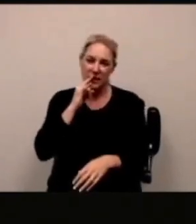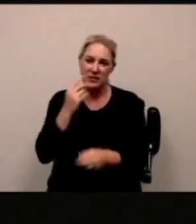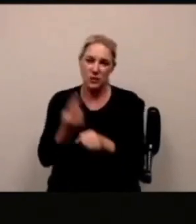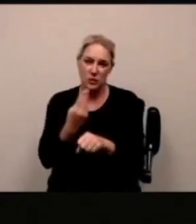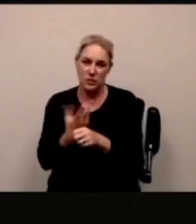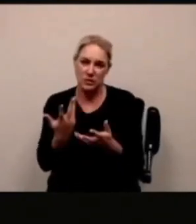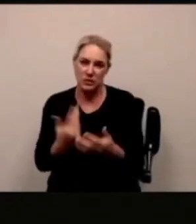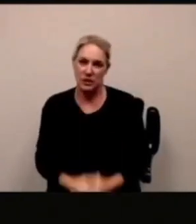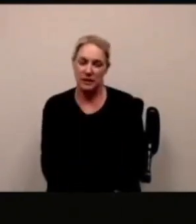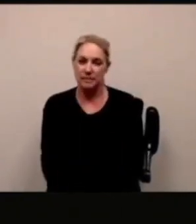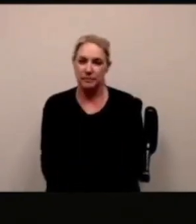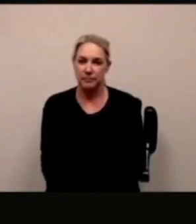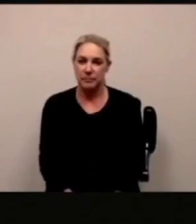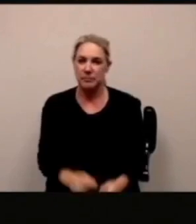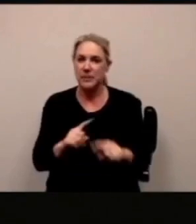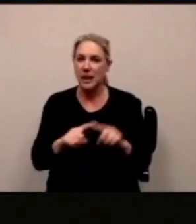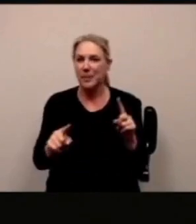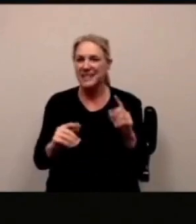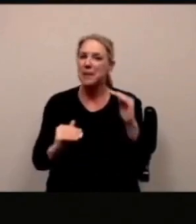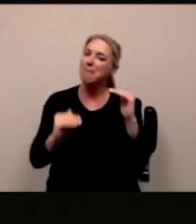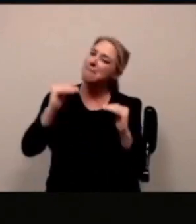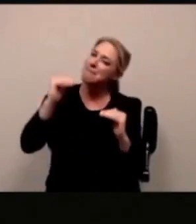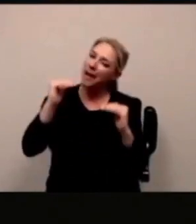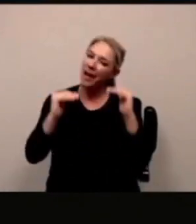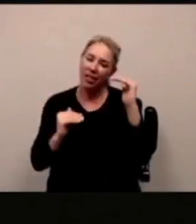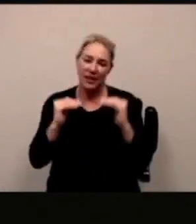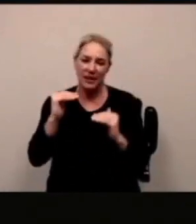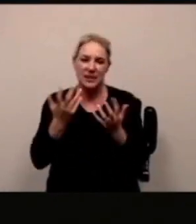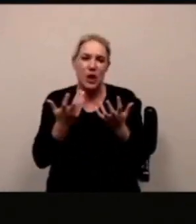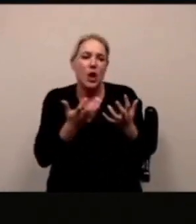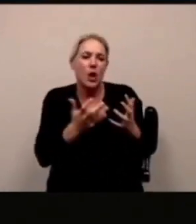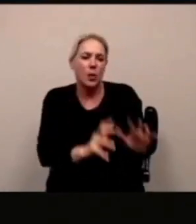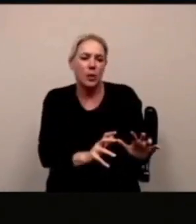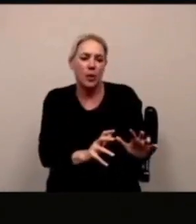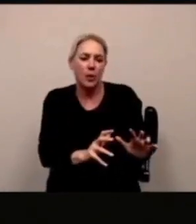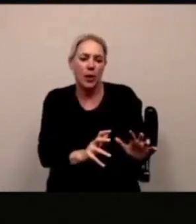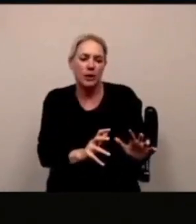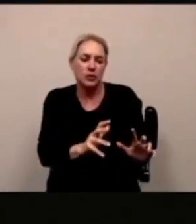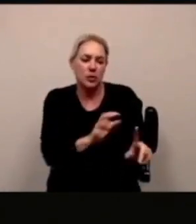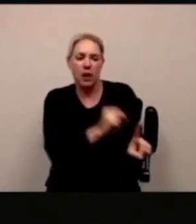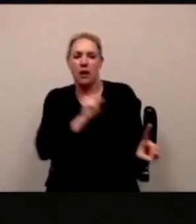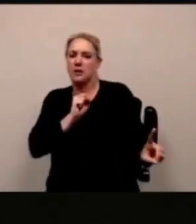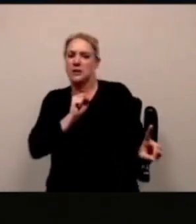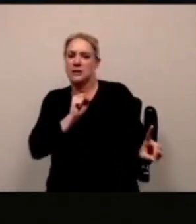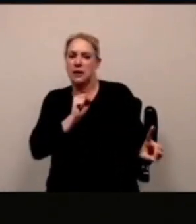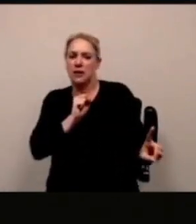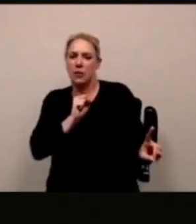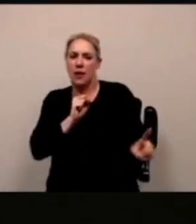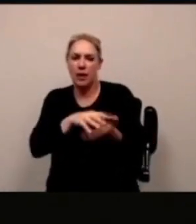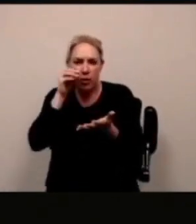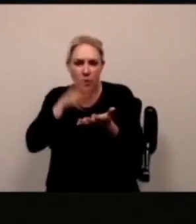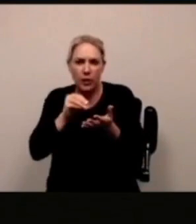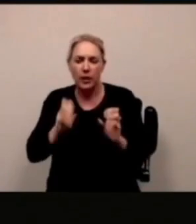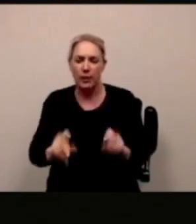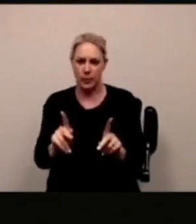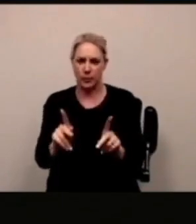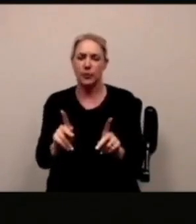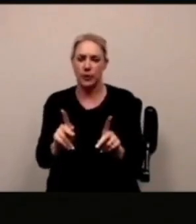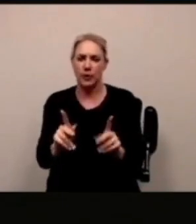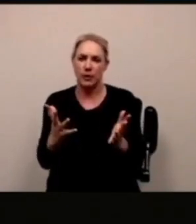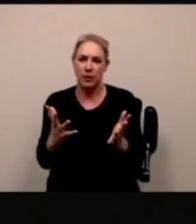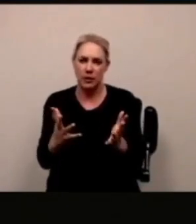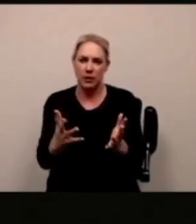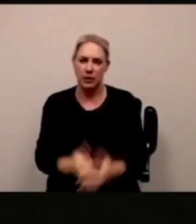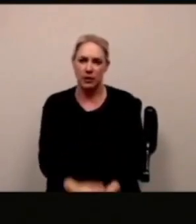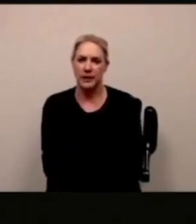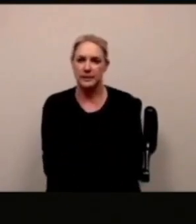ただしこういうものは非常にこういう和とバランスがとまあと繊細なもので